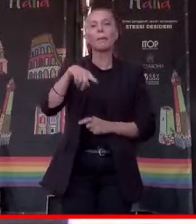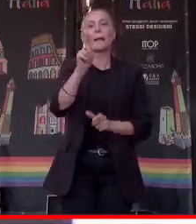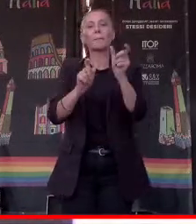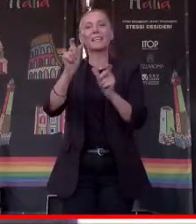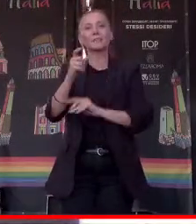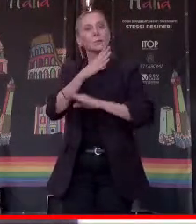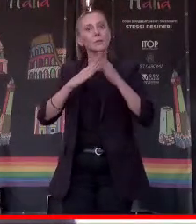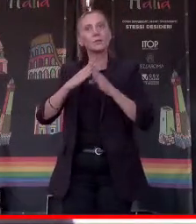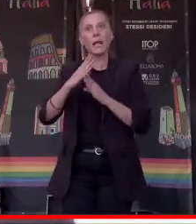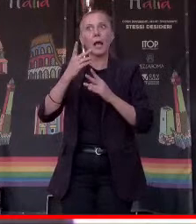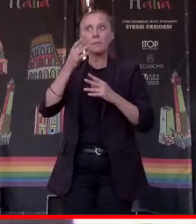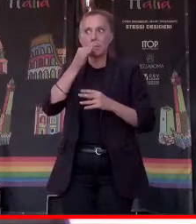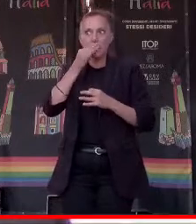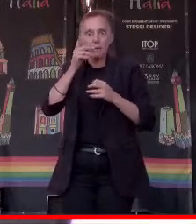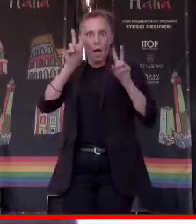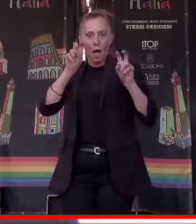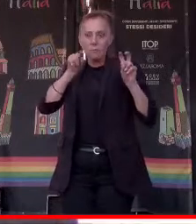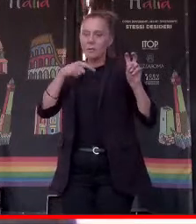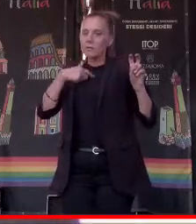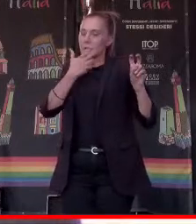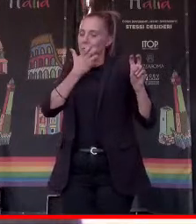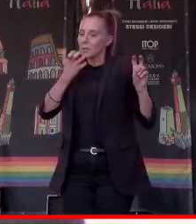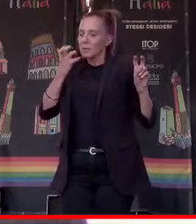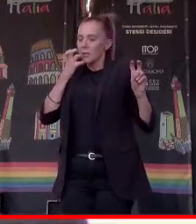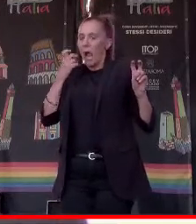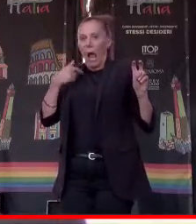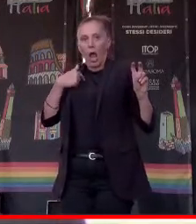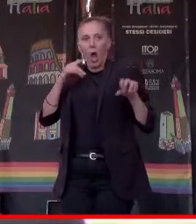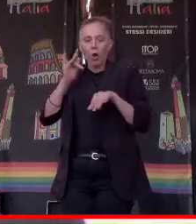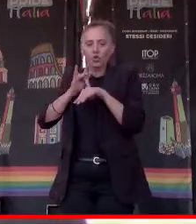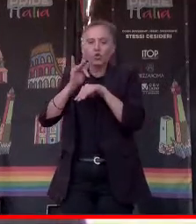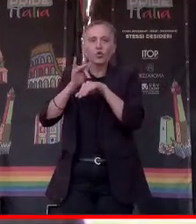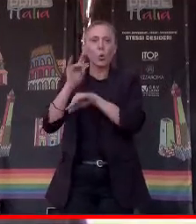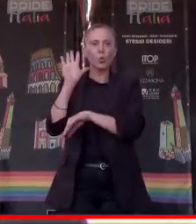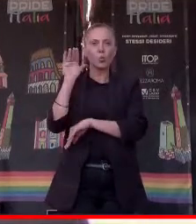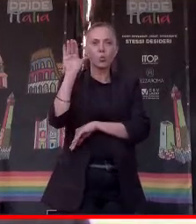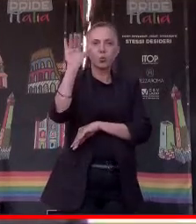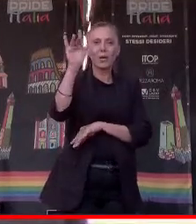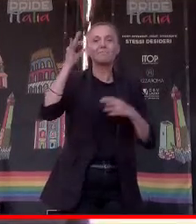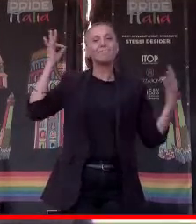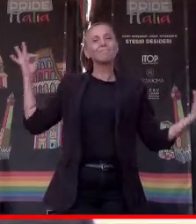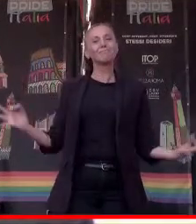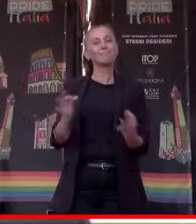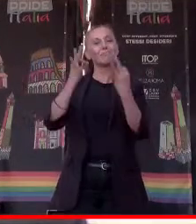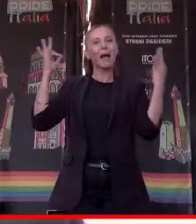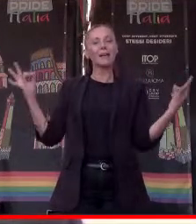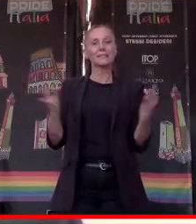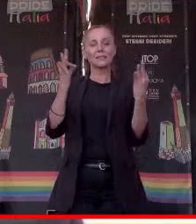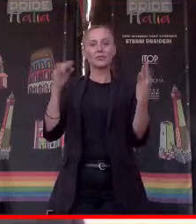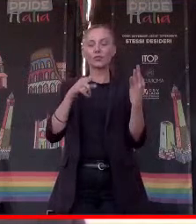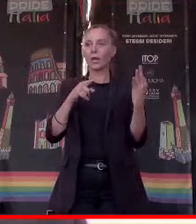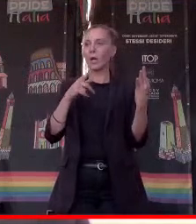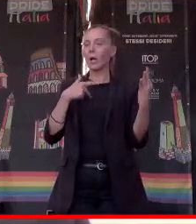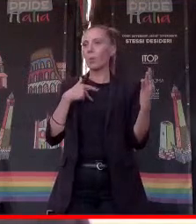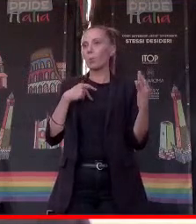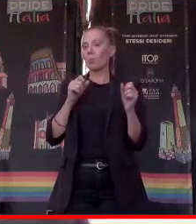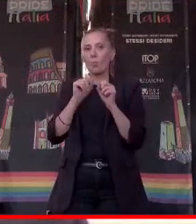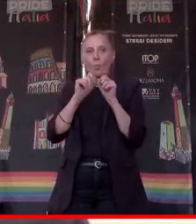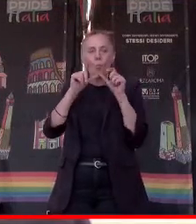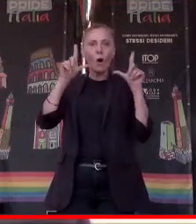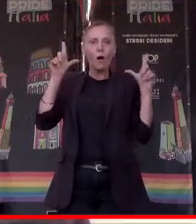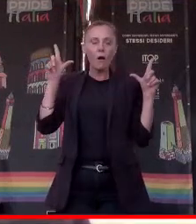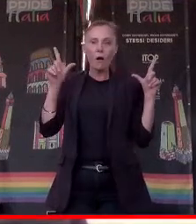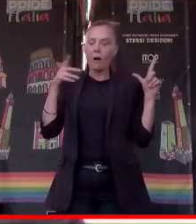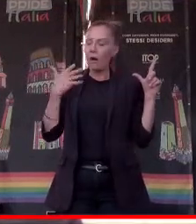tema lo sento molto e lo vivo quotidianamente. La passeggiata è stata qualcosa di fantastico. È stata qualcosa